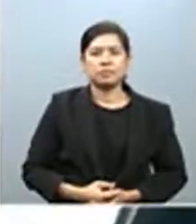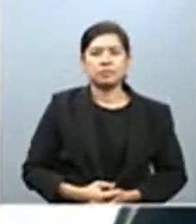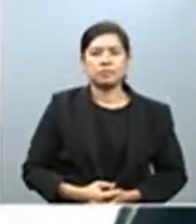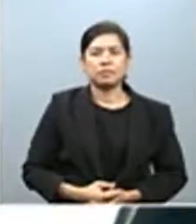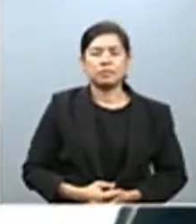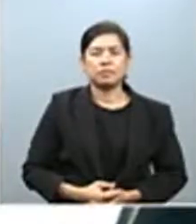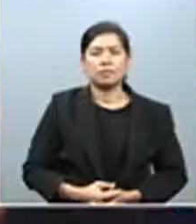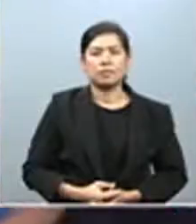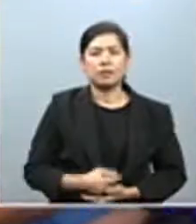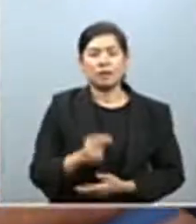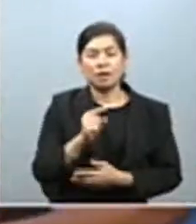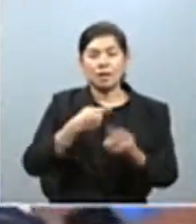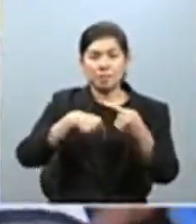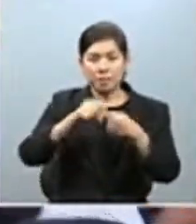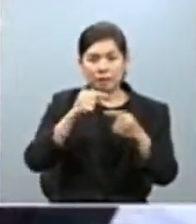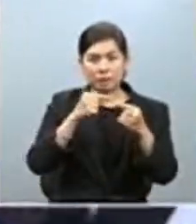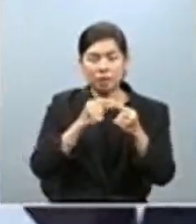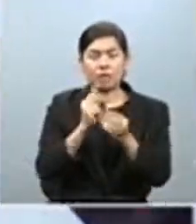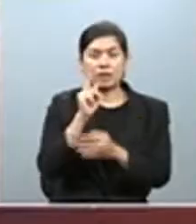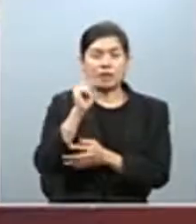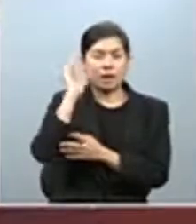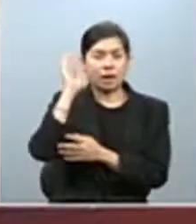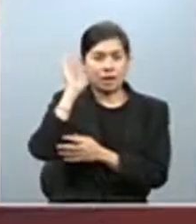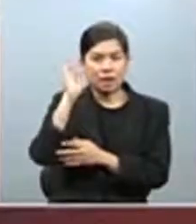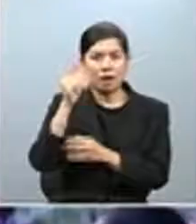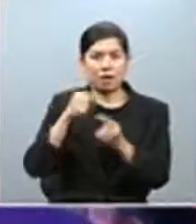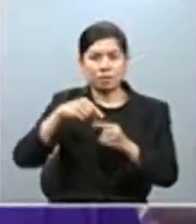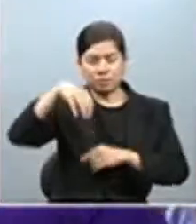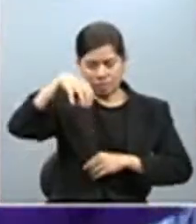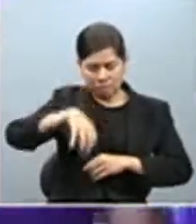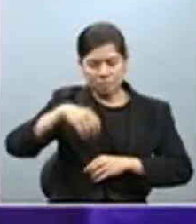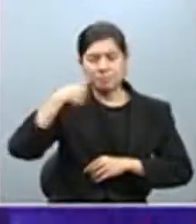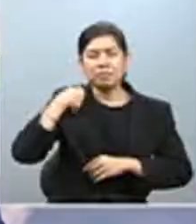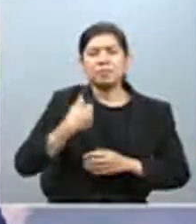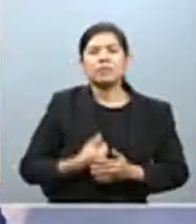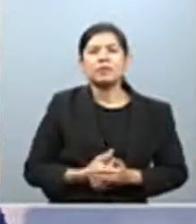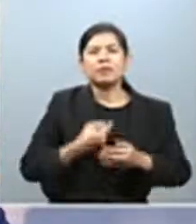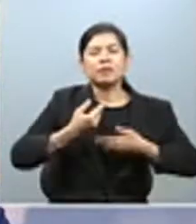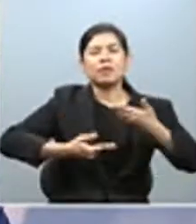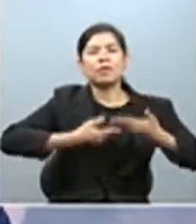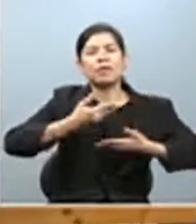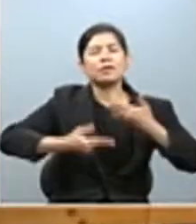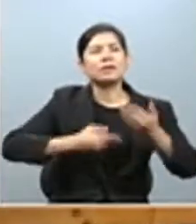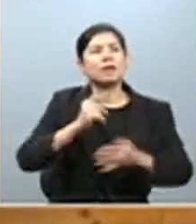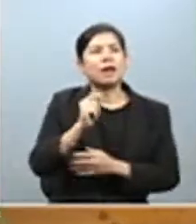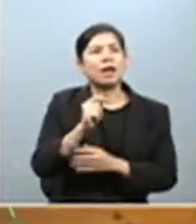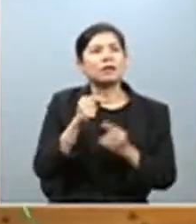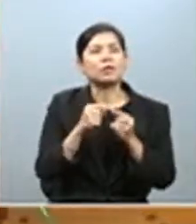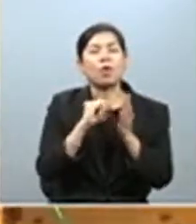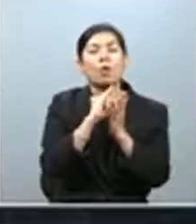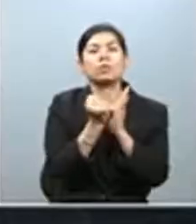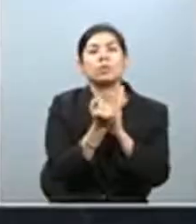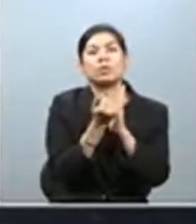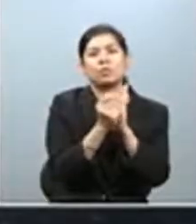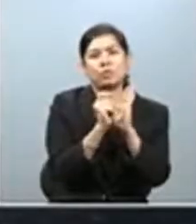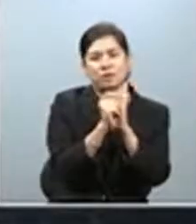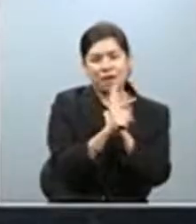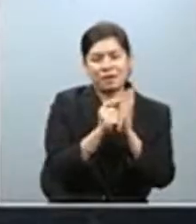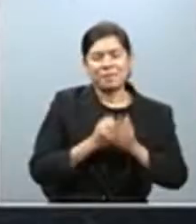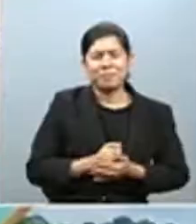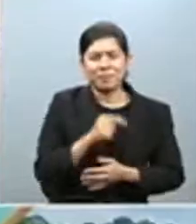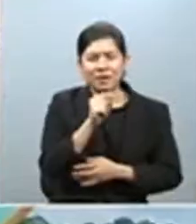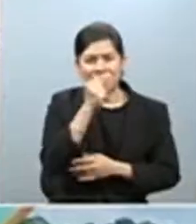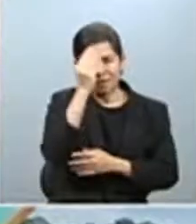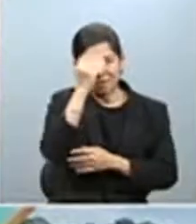อุตส่าห์ถอไปถึงงานแถลงข่าวท่องเที่ยวที่ตลาดตรอกโรงยาเมืองอุทัยป้าติโทเขาว่าจะยกตลาดมาไว้ที่ฟิ